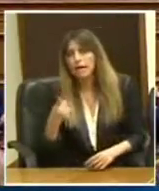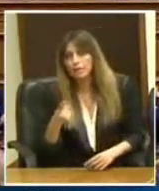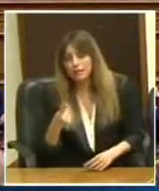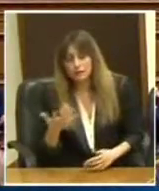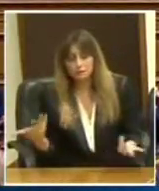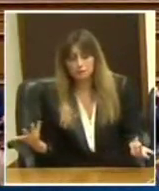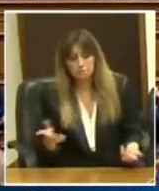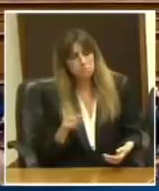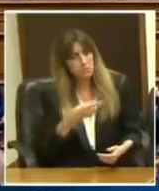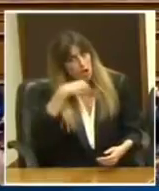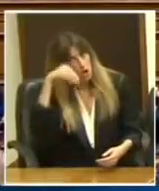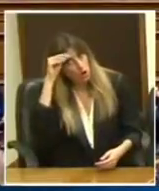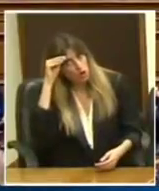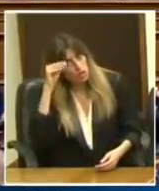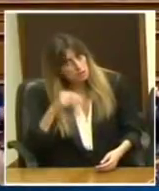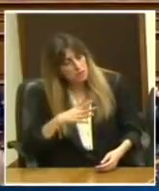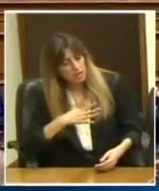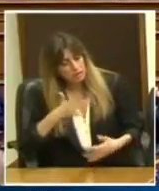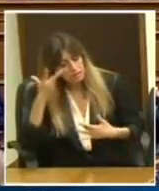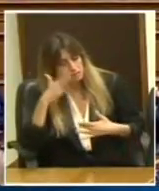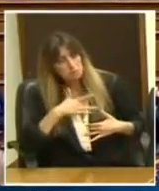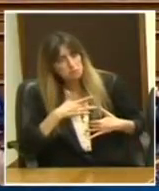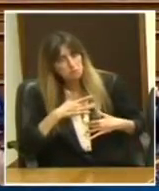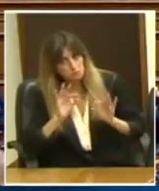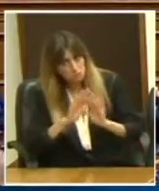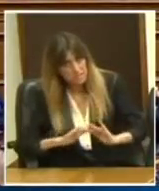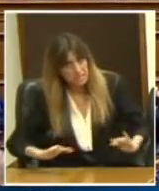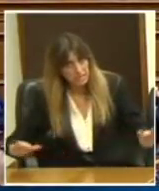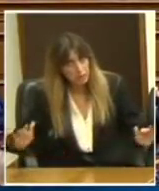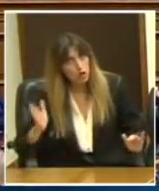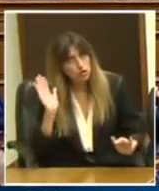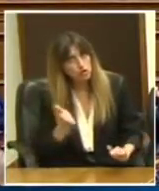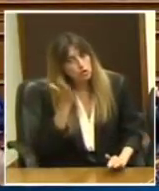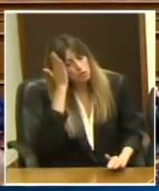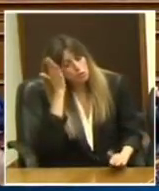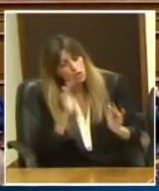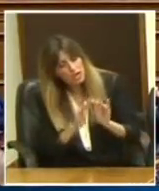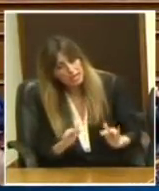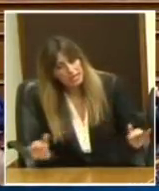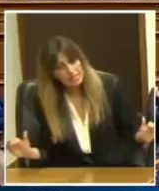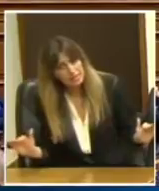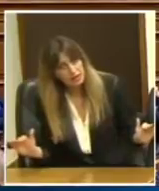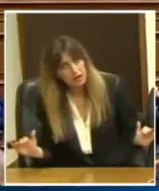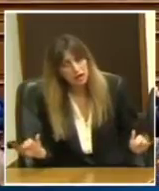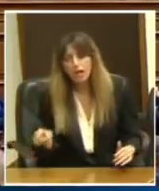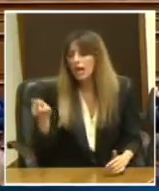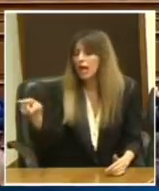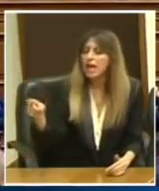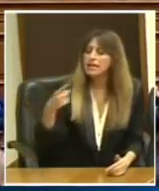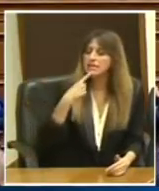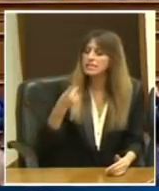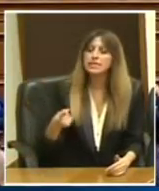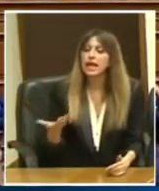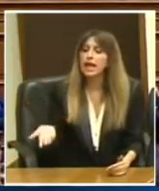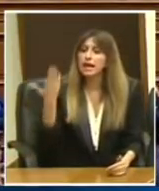ήσυχα. Αυτός ο οποίος είναι σταθερός σε αυτά που έλεγε, δεν έχει κανένα θέμα. Εσείς τι λέγατε για τη Μακεδονία και το